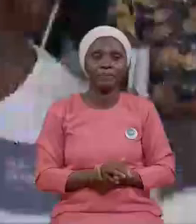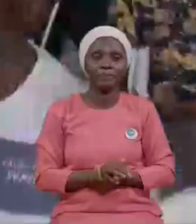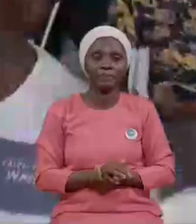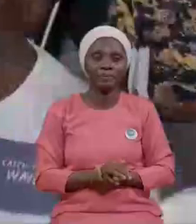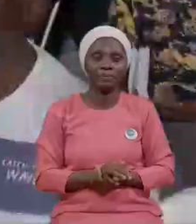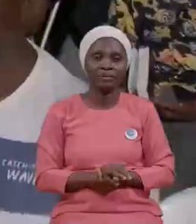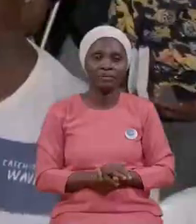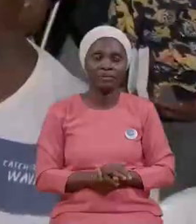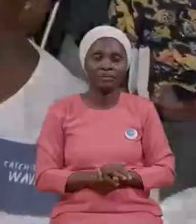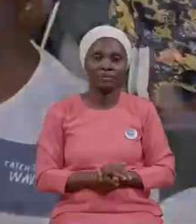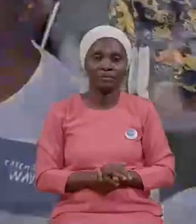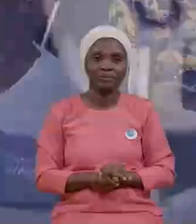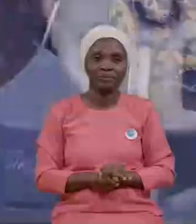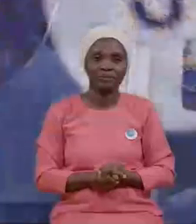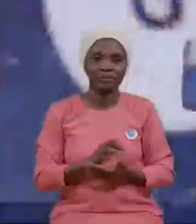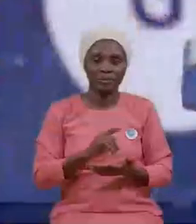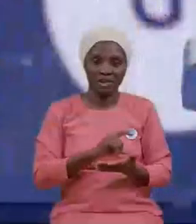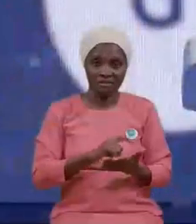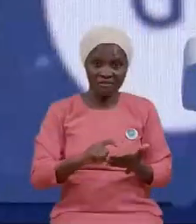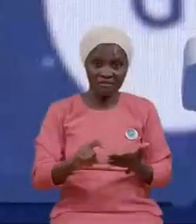Voyons le verset 38.